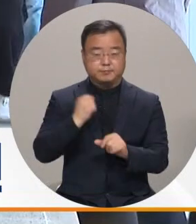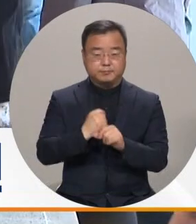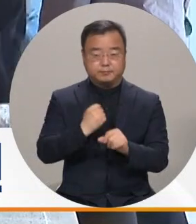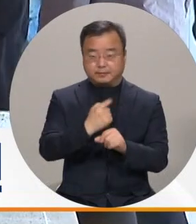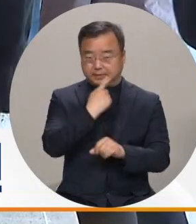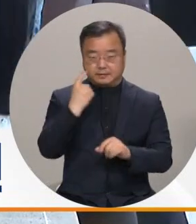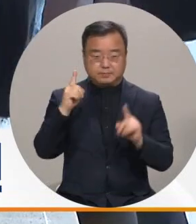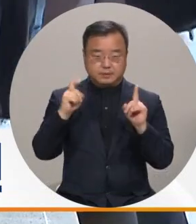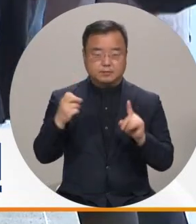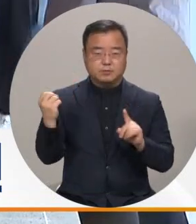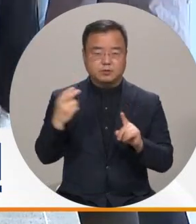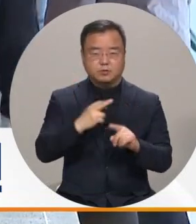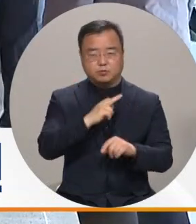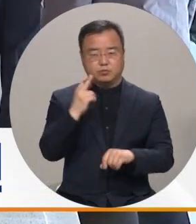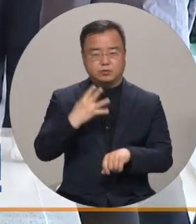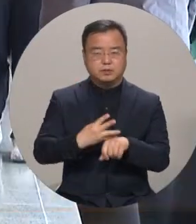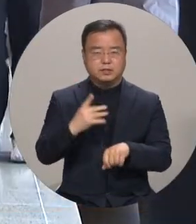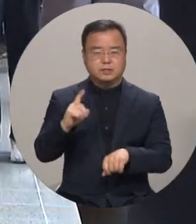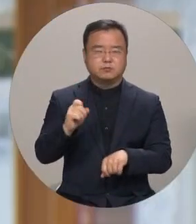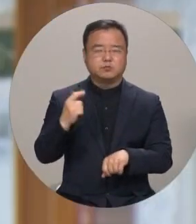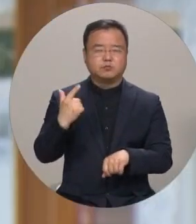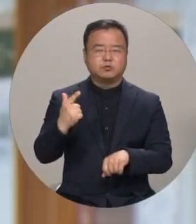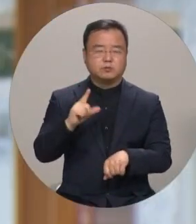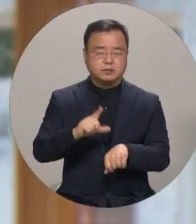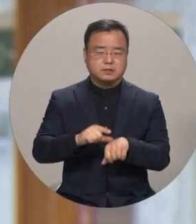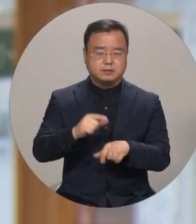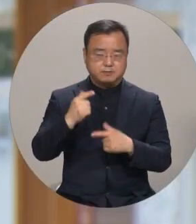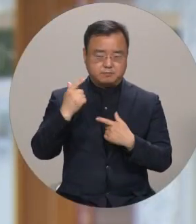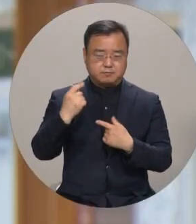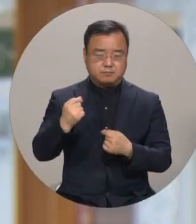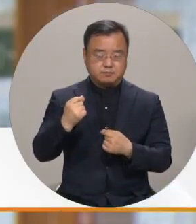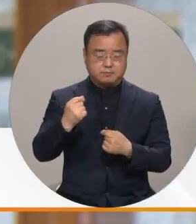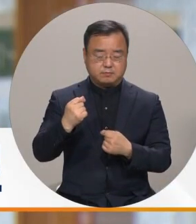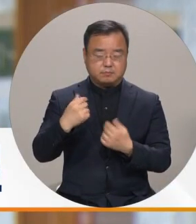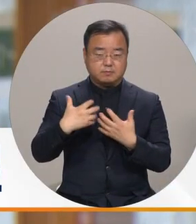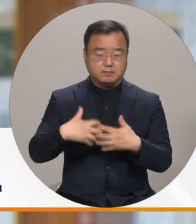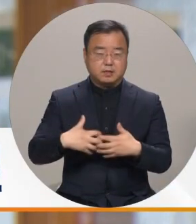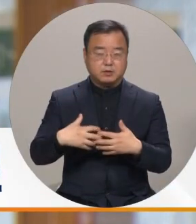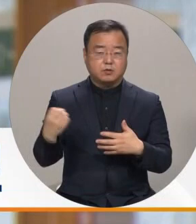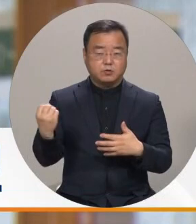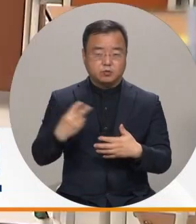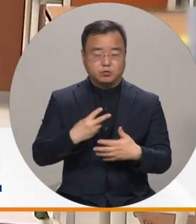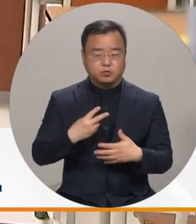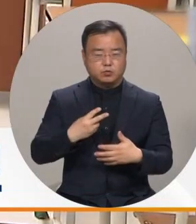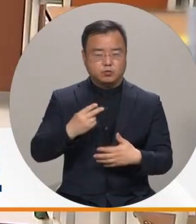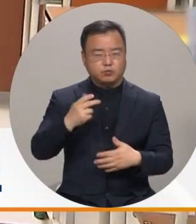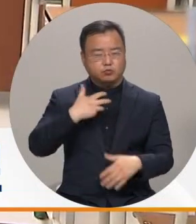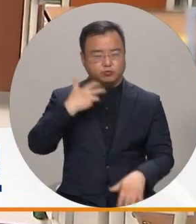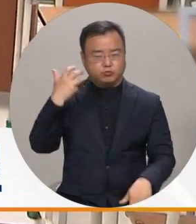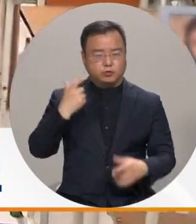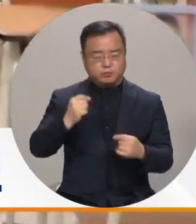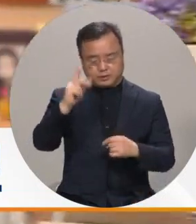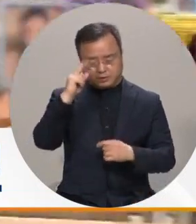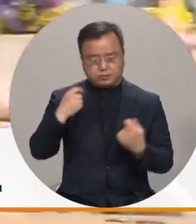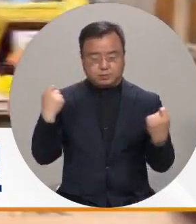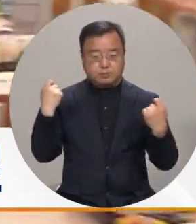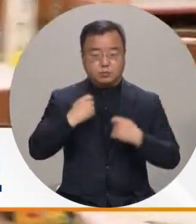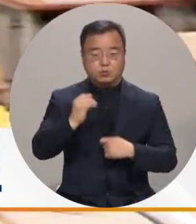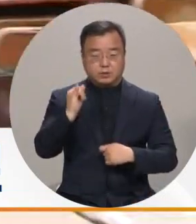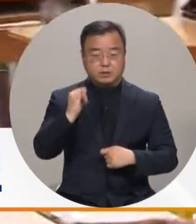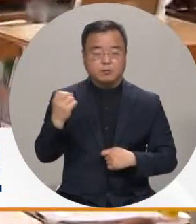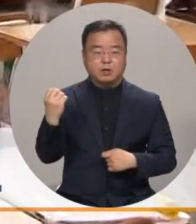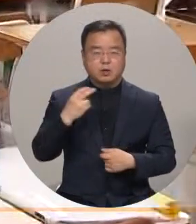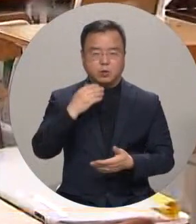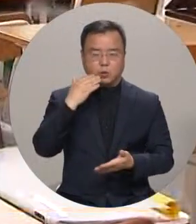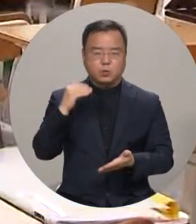16분에 멈춰선 시계, 그리고 희생 학생의 꿈이었던 경찰관 제복도 걸려 있었습니다. 갓 돌이 지난 아이와 함께 교실을